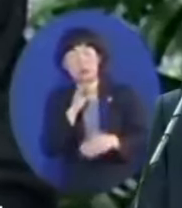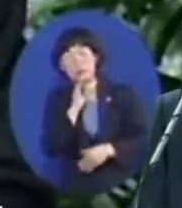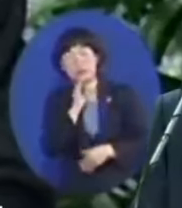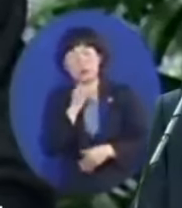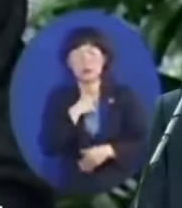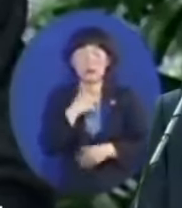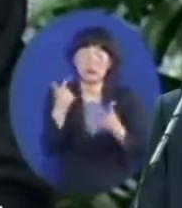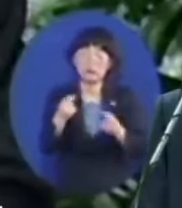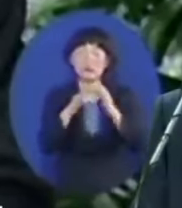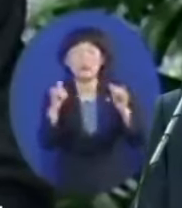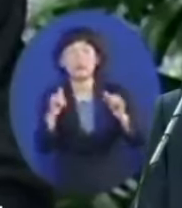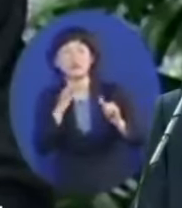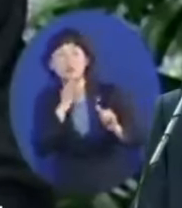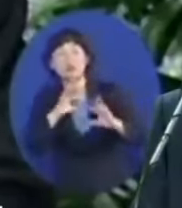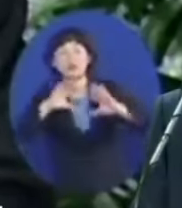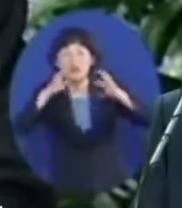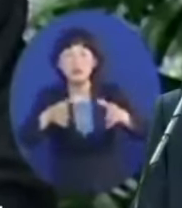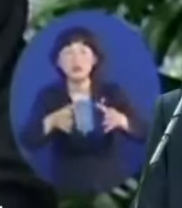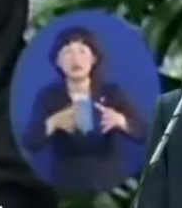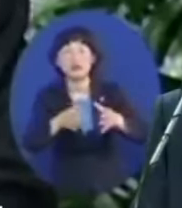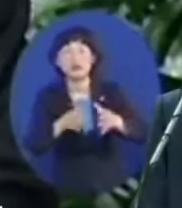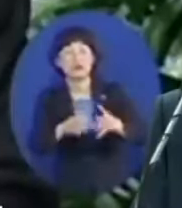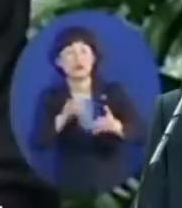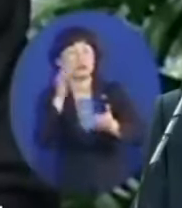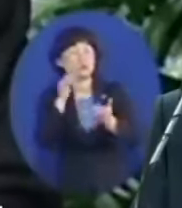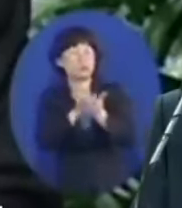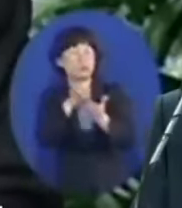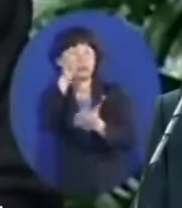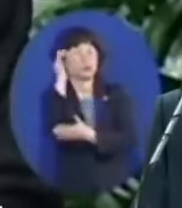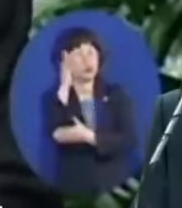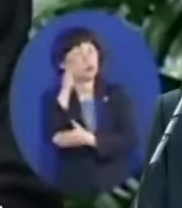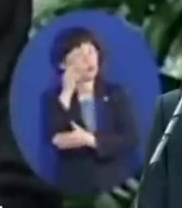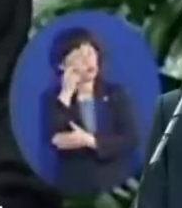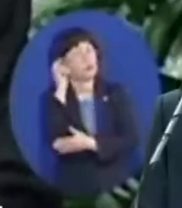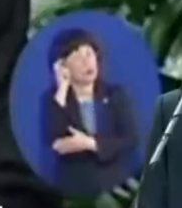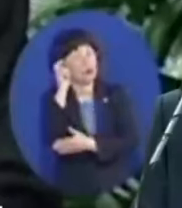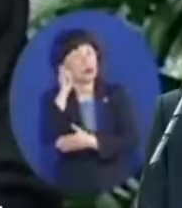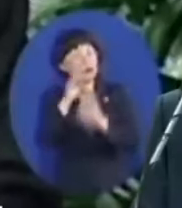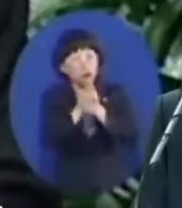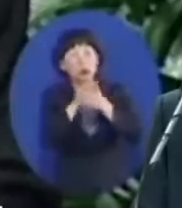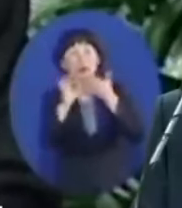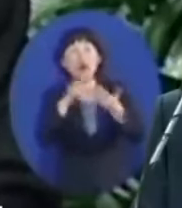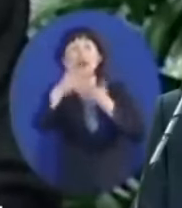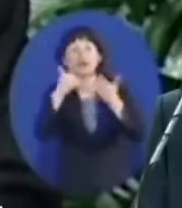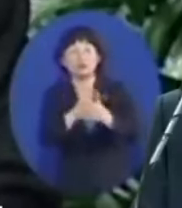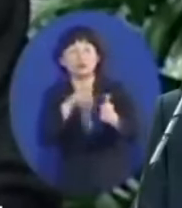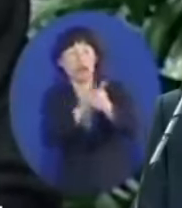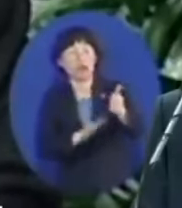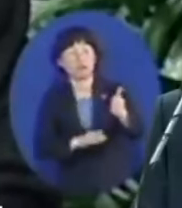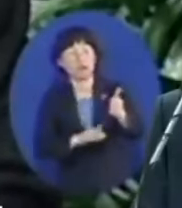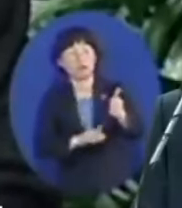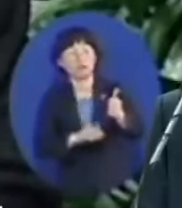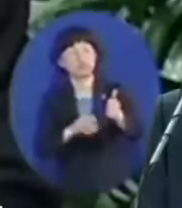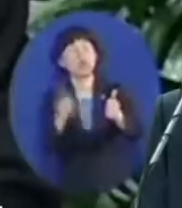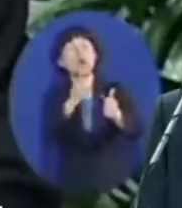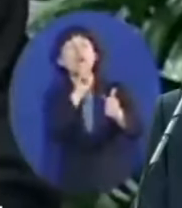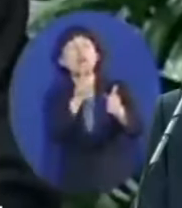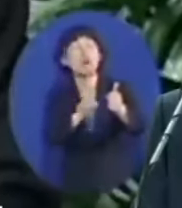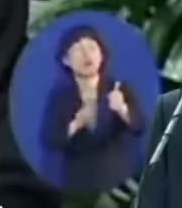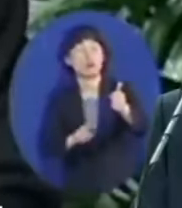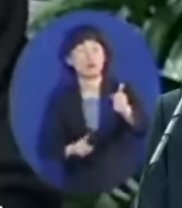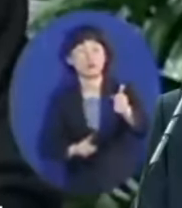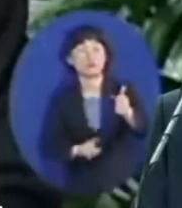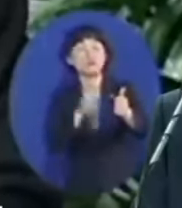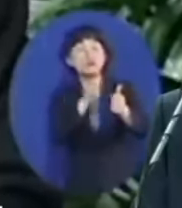사람은 세계적으로 나가서 선교를 못할까 보다. 그러고 기도하면 하나님이, 이놈아 무슨 소리 하는 거냐?